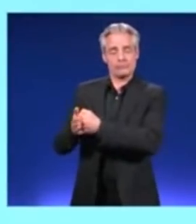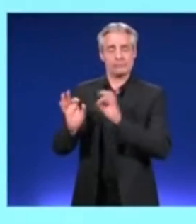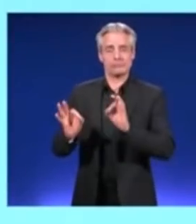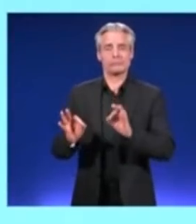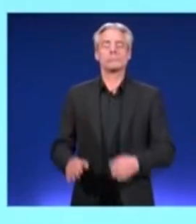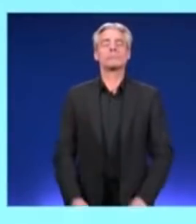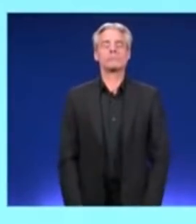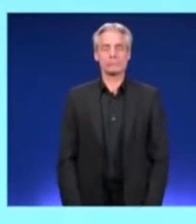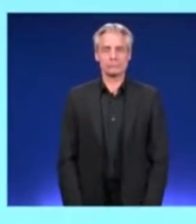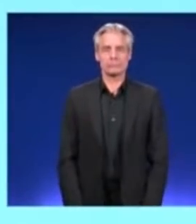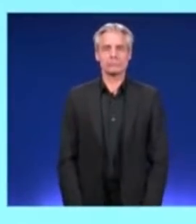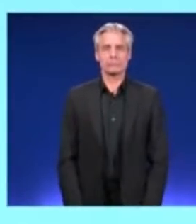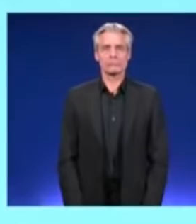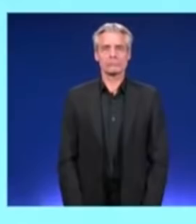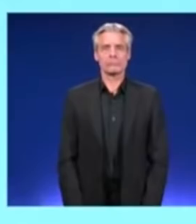l'extrême droite.